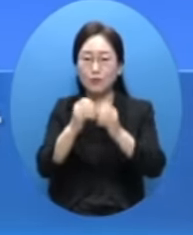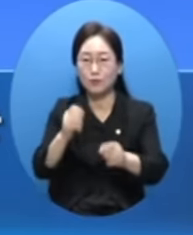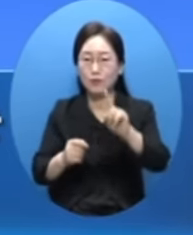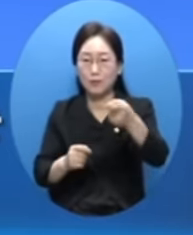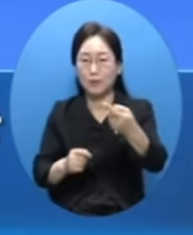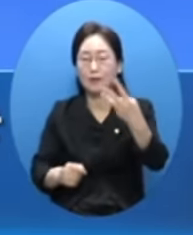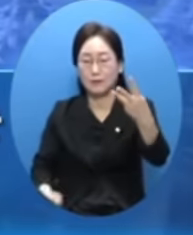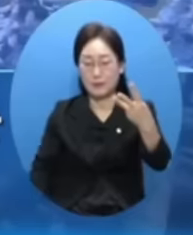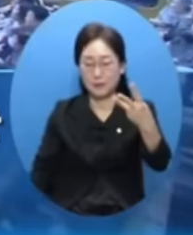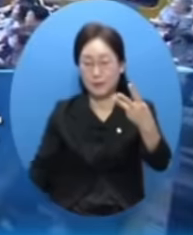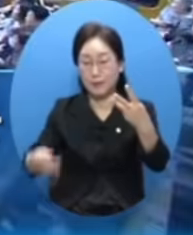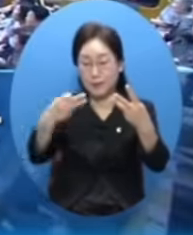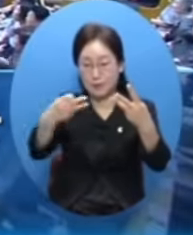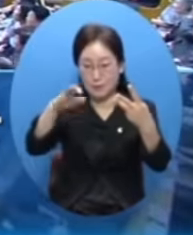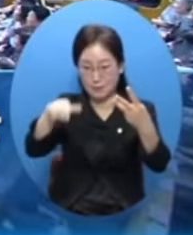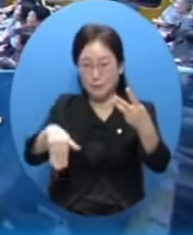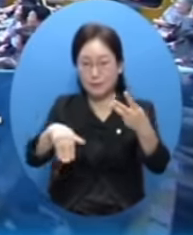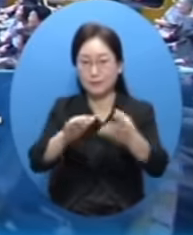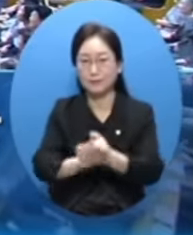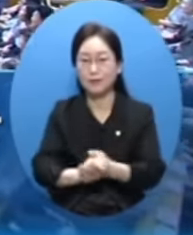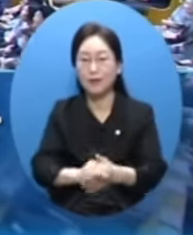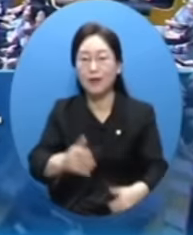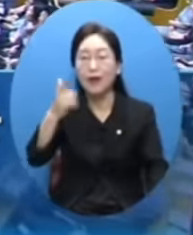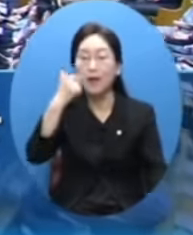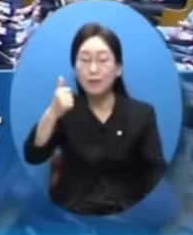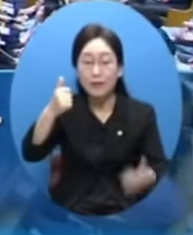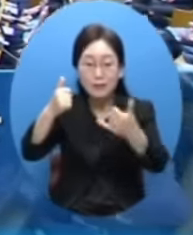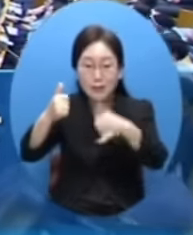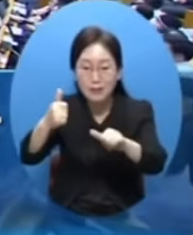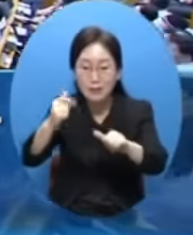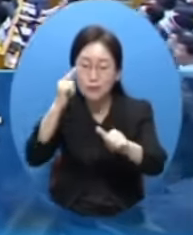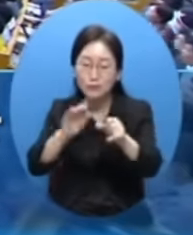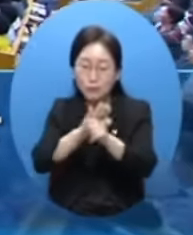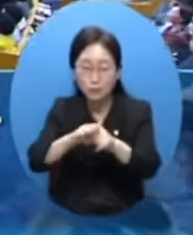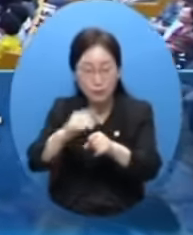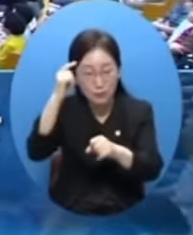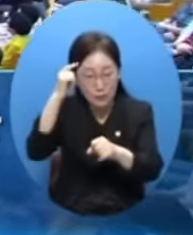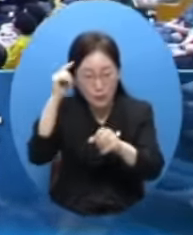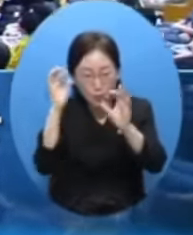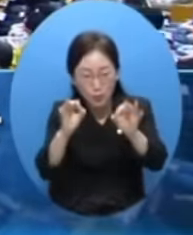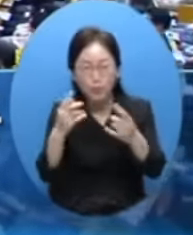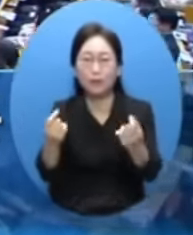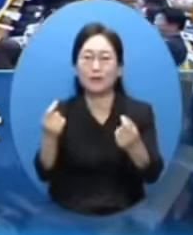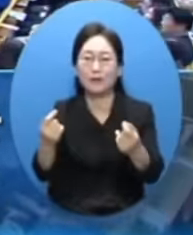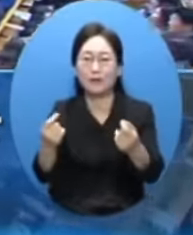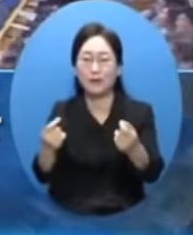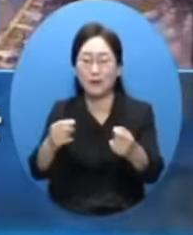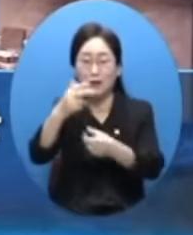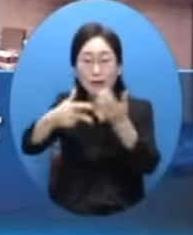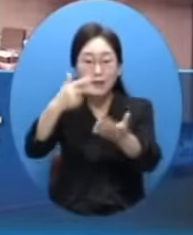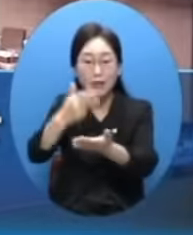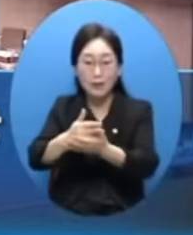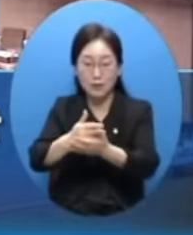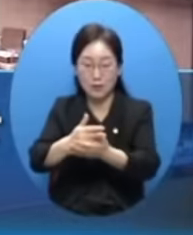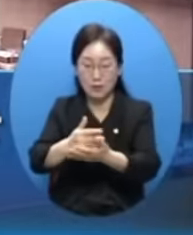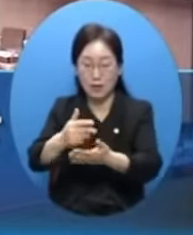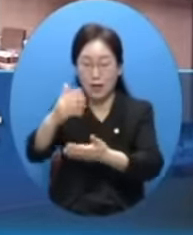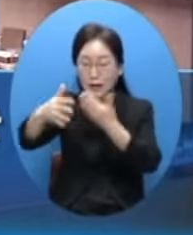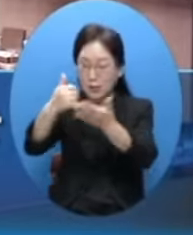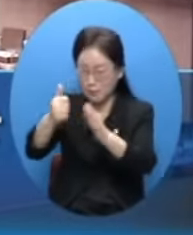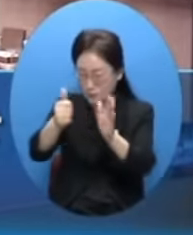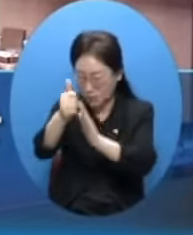103편 13절 14절은 말씀합니다. 아버지가 자식을 궁휼히 여긴 같이 야훼께서는 자기를 경외하는